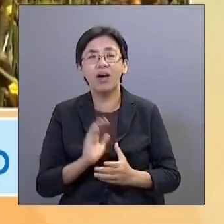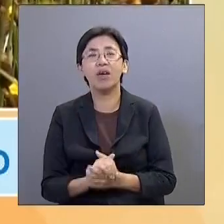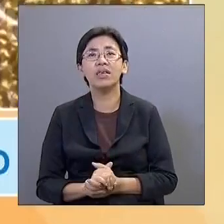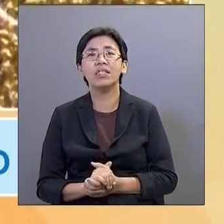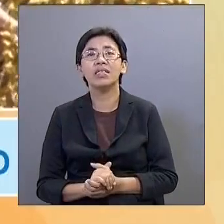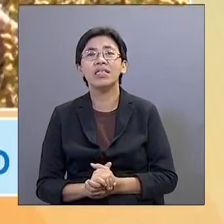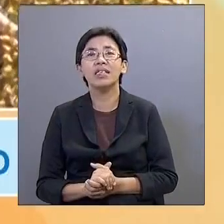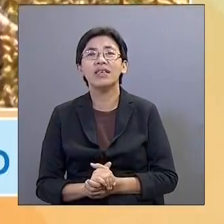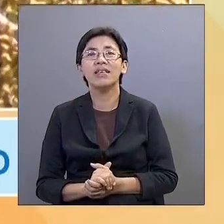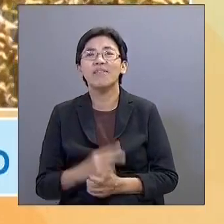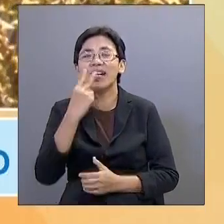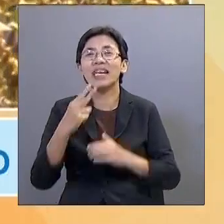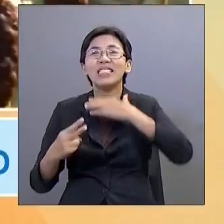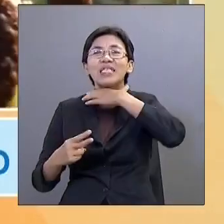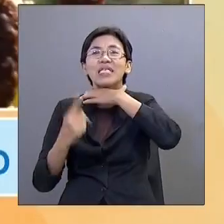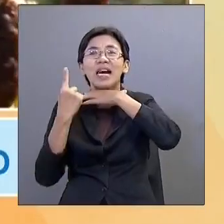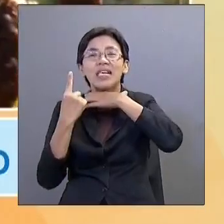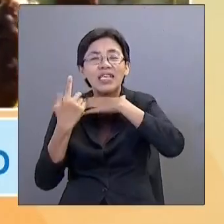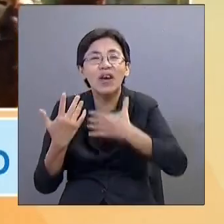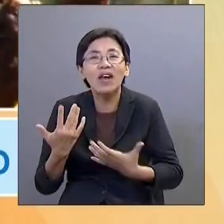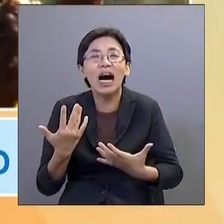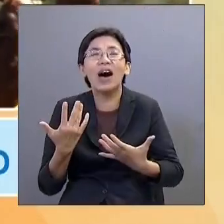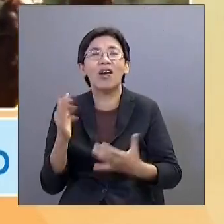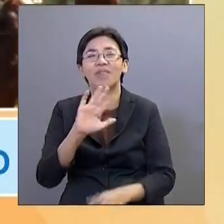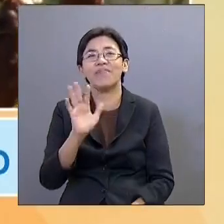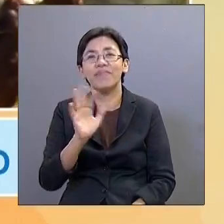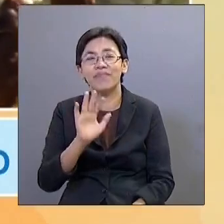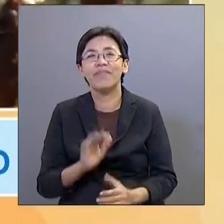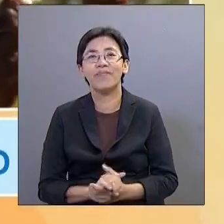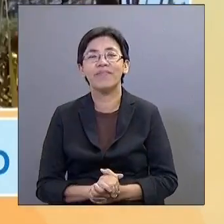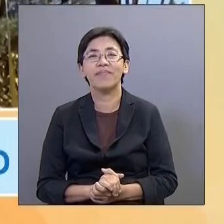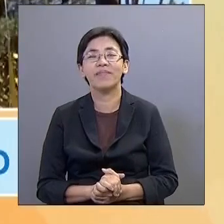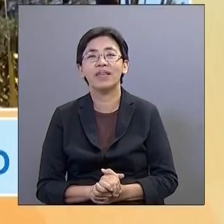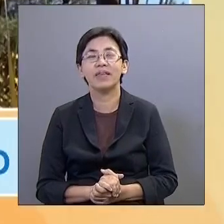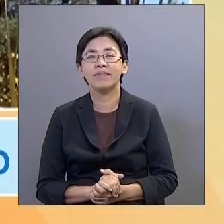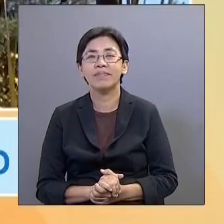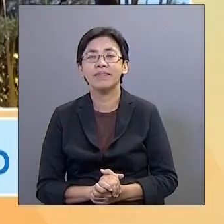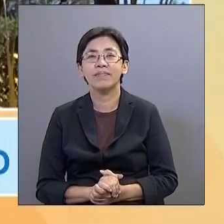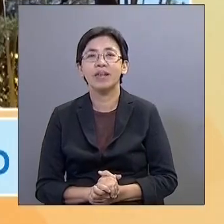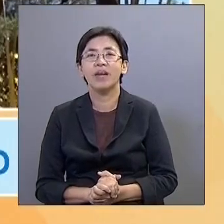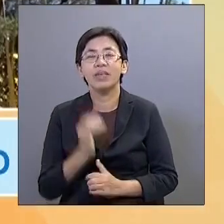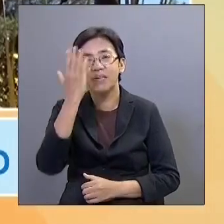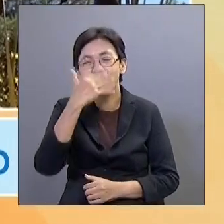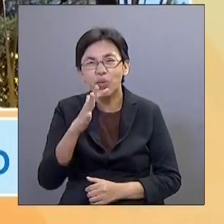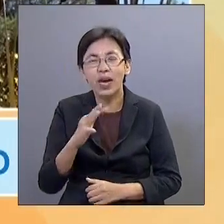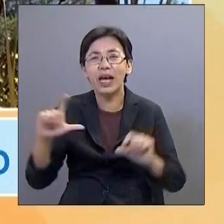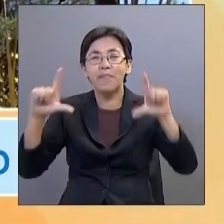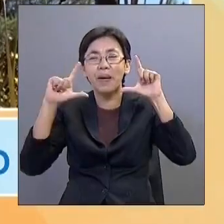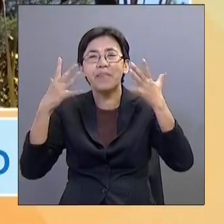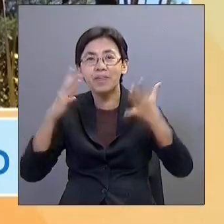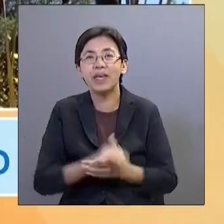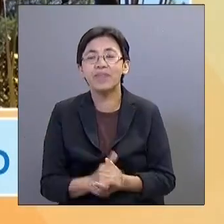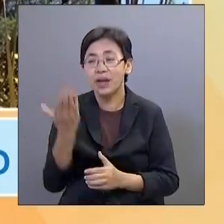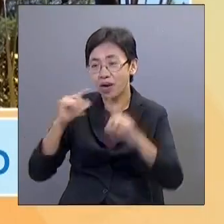ราจะลอยอย่างเดียวอะค่ะประมาณนั้นแล้วทุกอย่างก็คือจะเด่นไปหมดแล้วก็จะมีหน้าแล้ว มันจะลายชนลายไงแล้วมันจะไม่เด่น แต่ภาพที่คุณชมพู่ไปถ่ายกับพี่ปูเป้อ